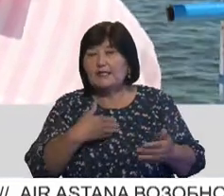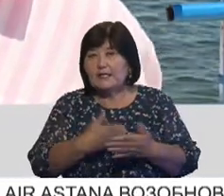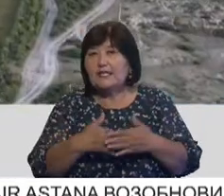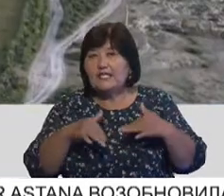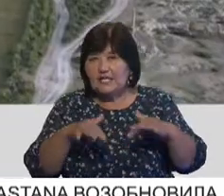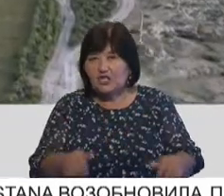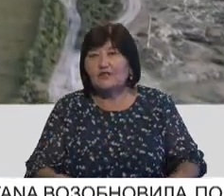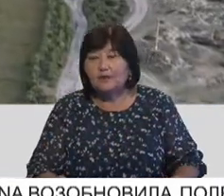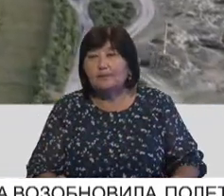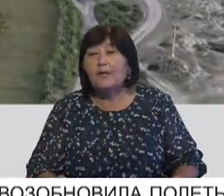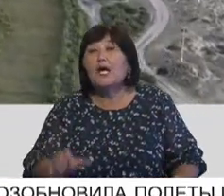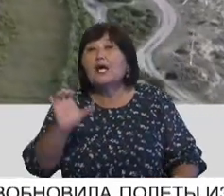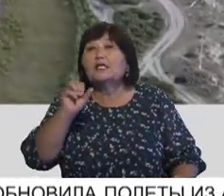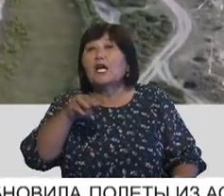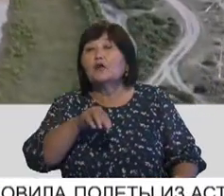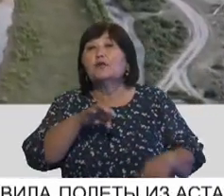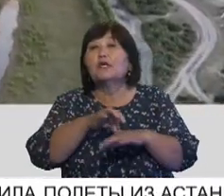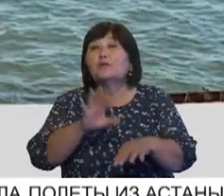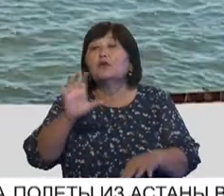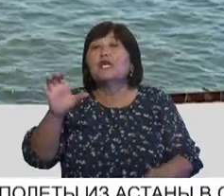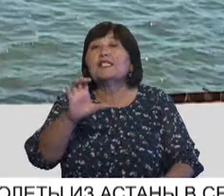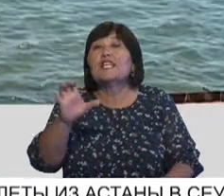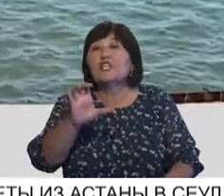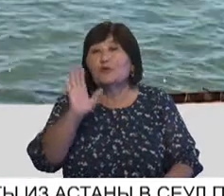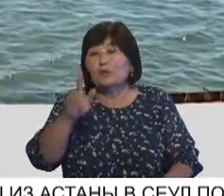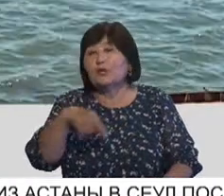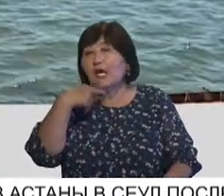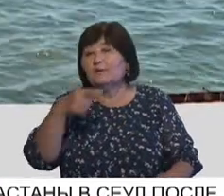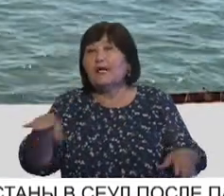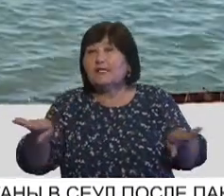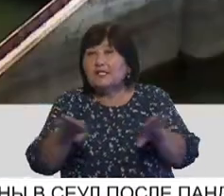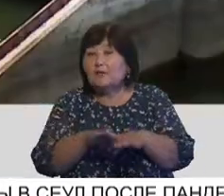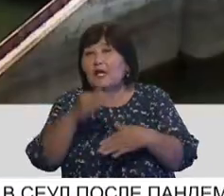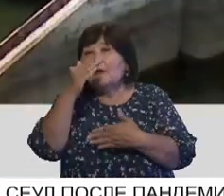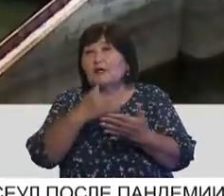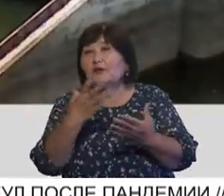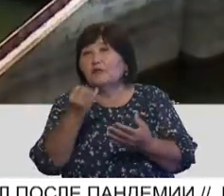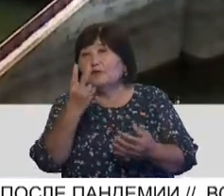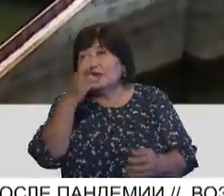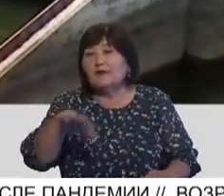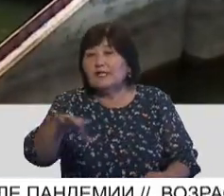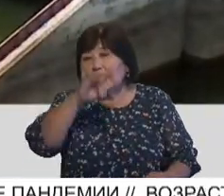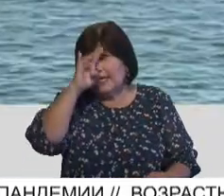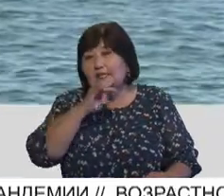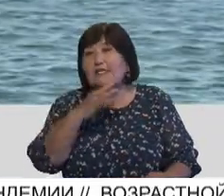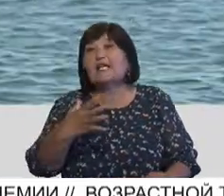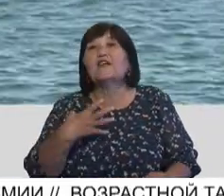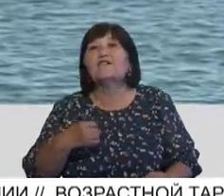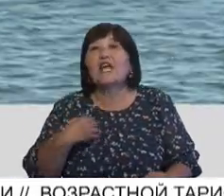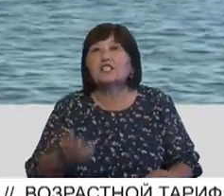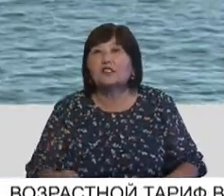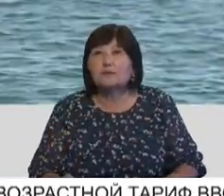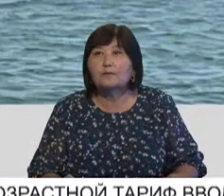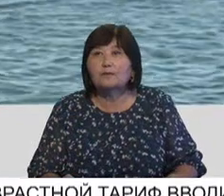инициативы. Саммит планируется провести в сентябре. На нем будет озвучена совместная повестка дня 2 стран – Казахстана и Франции.